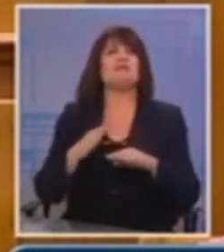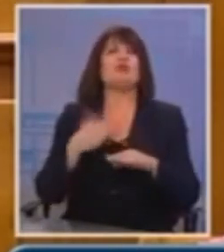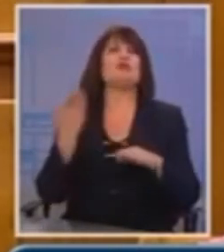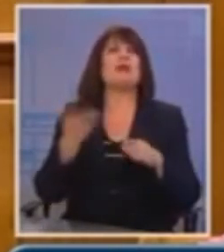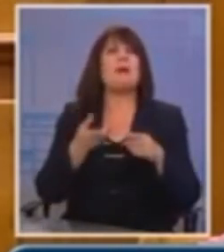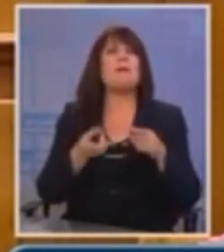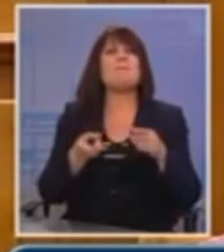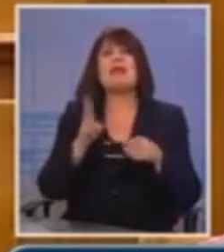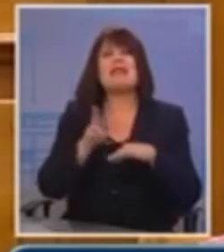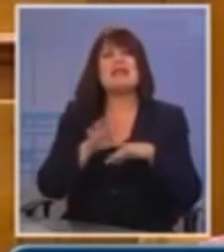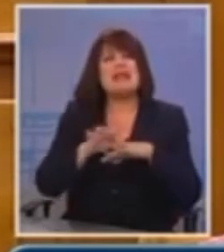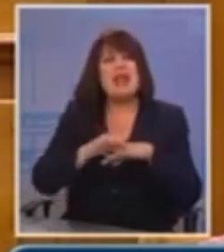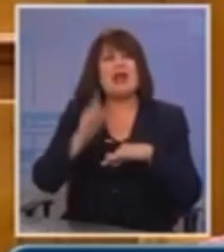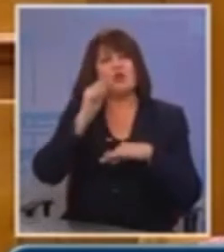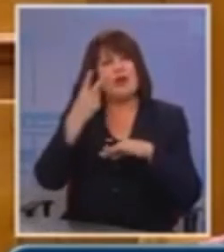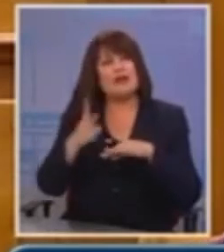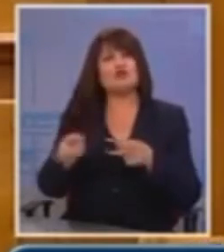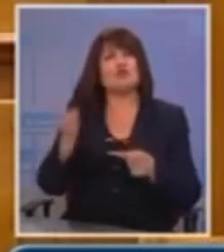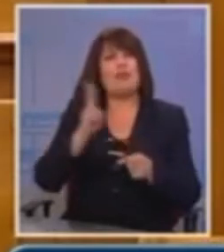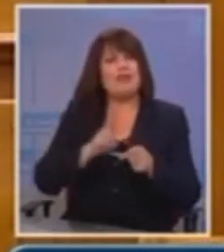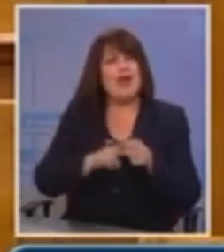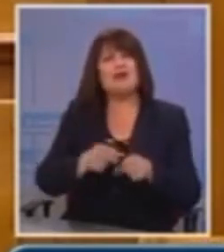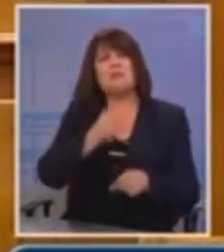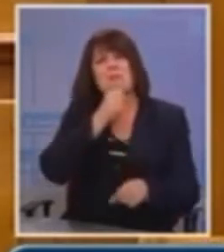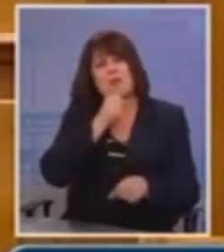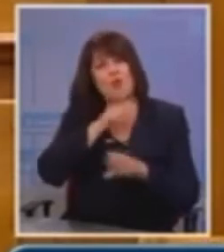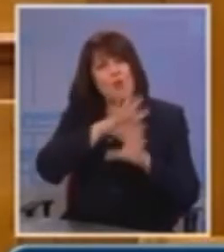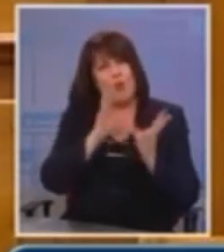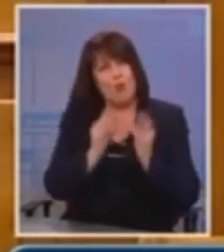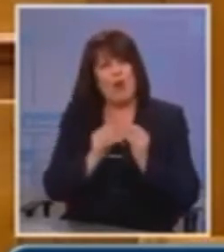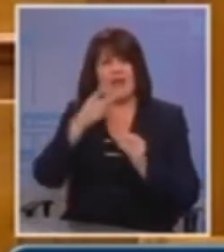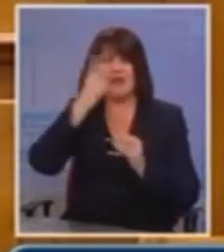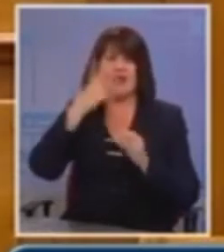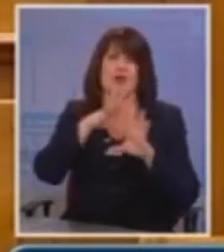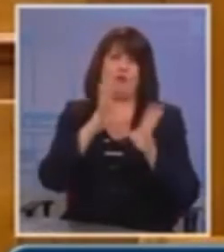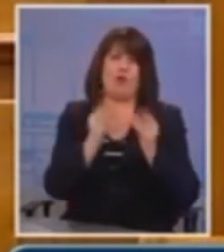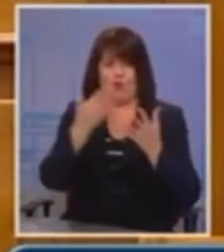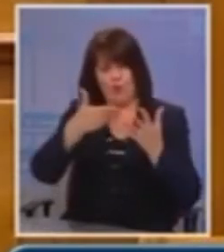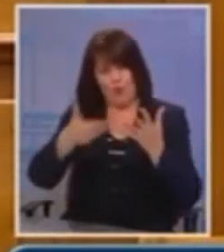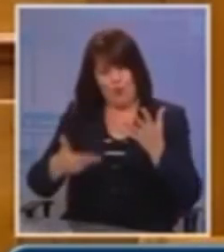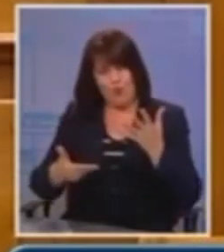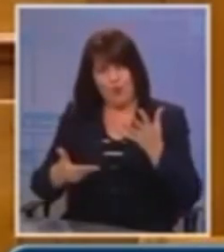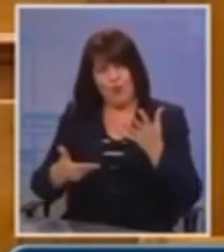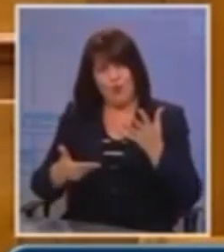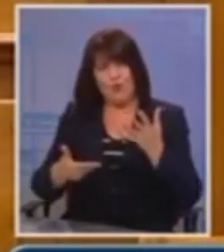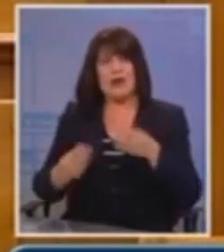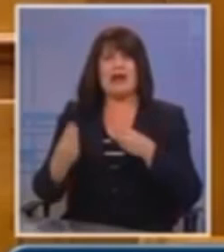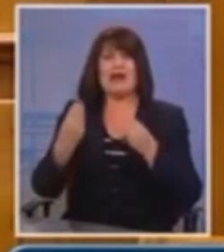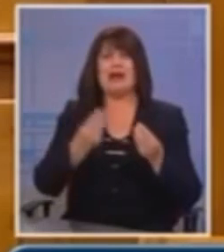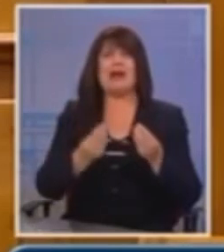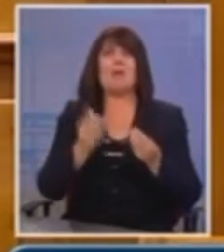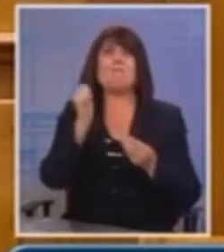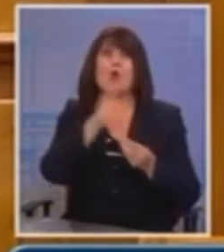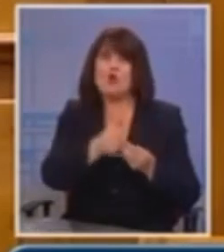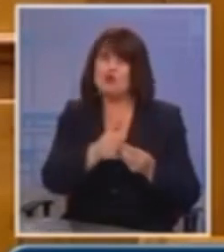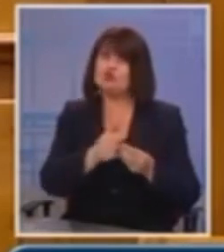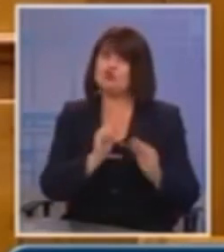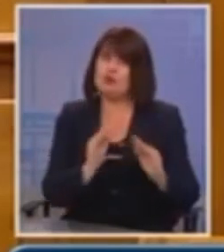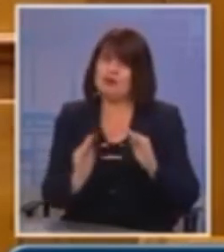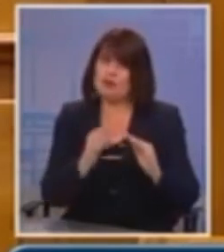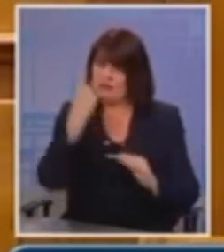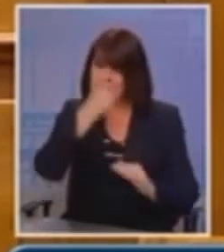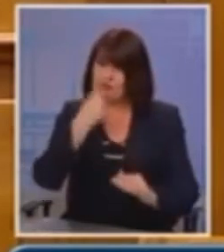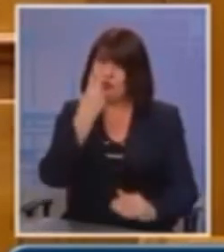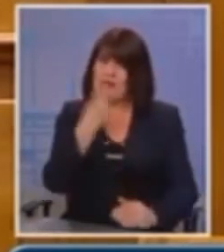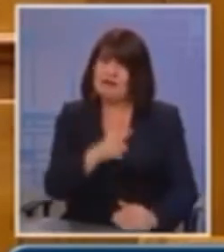τη γεροντική ηλικία, όπως και για όλες τις άλλες περιπτώσεις που στερείται τα μέσα της συντήρησής του